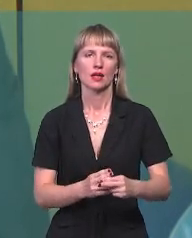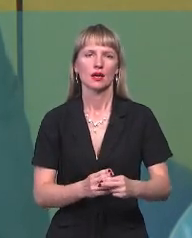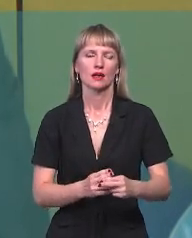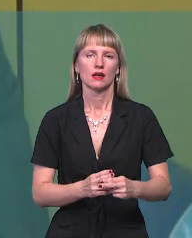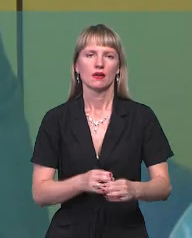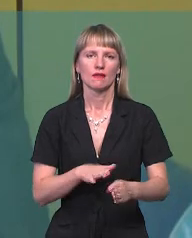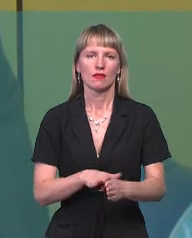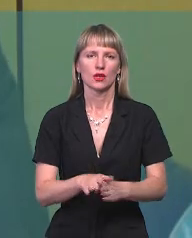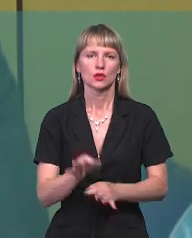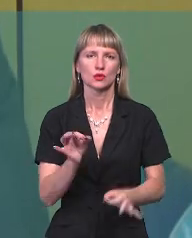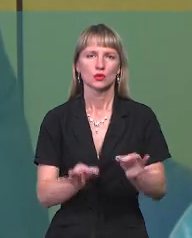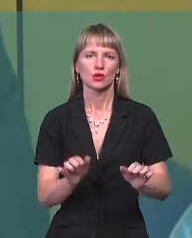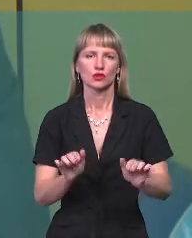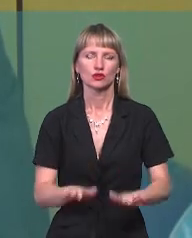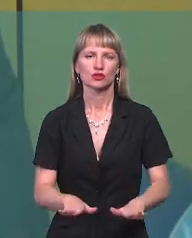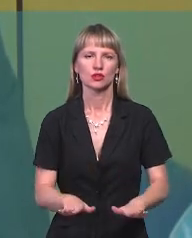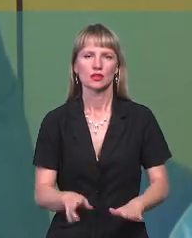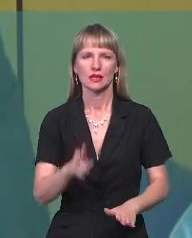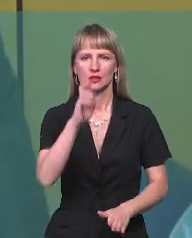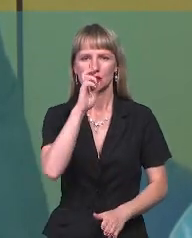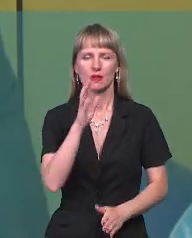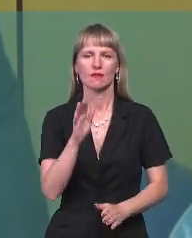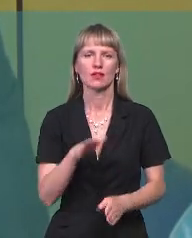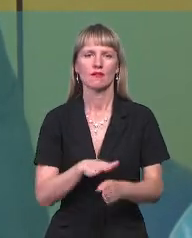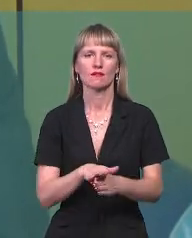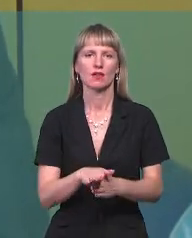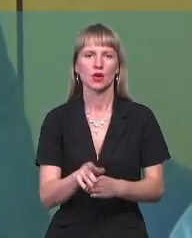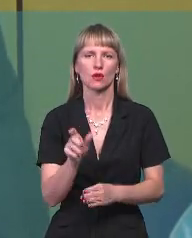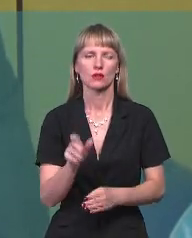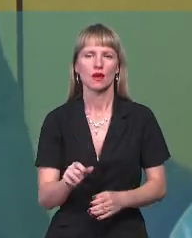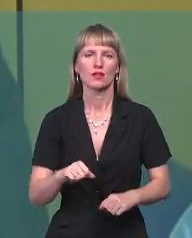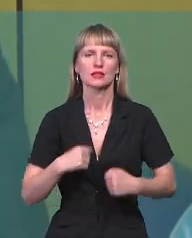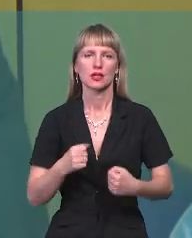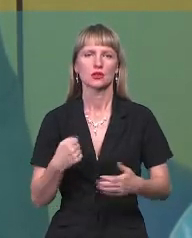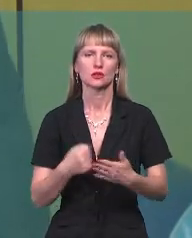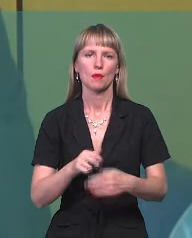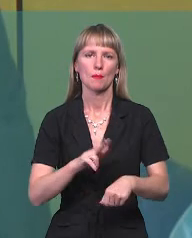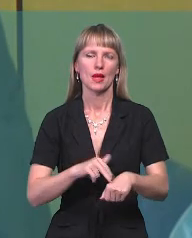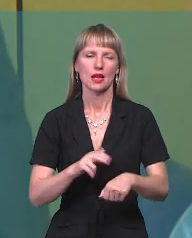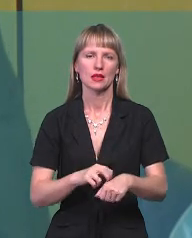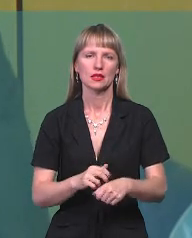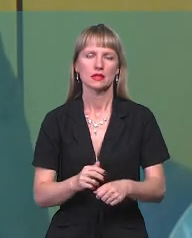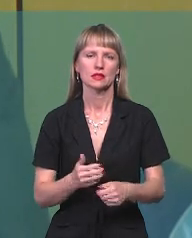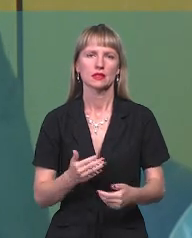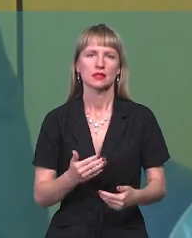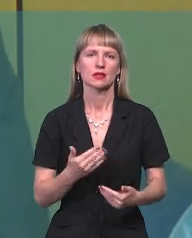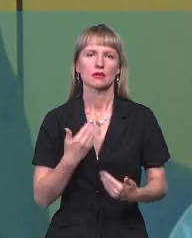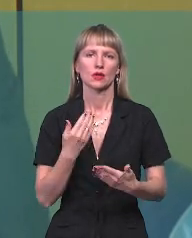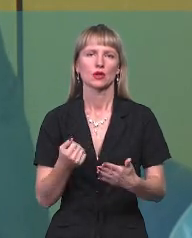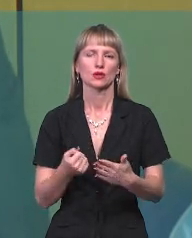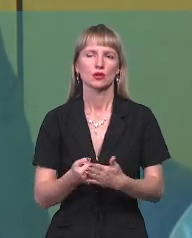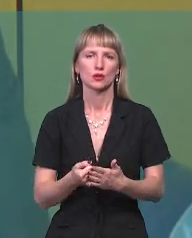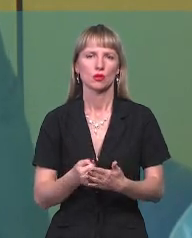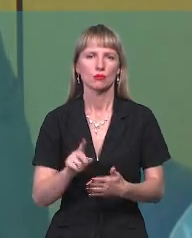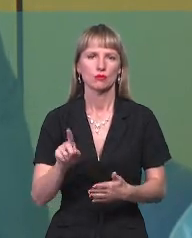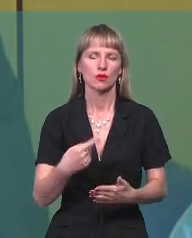перешкоджається виконання судового рішення, державний виконавець вправі звернутися до правоохоронних органів щодо притягнення керівника